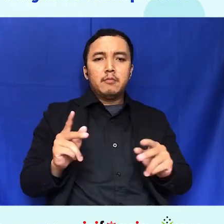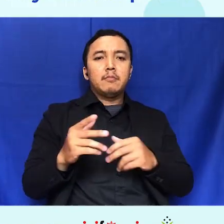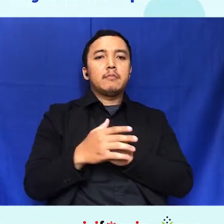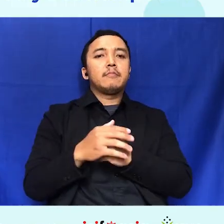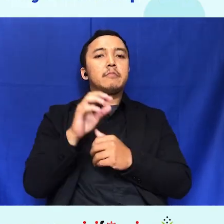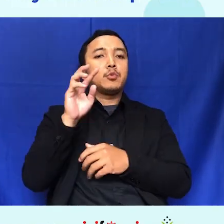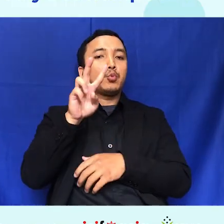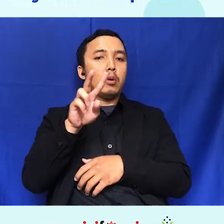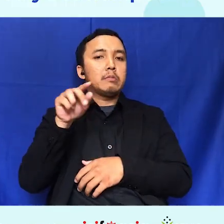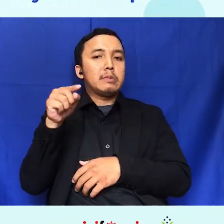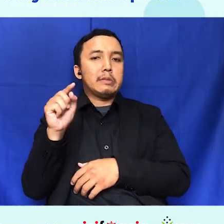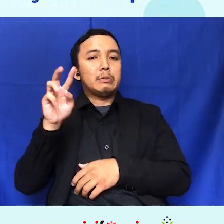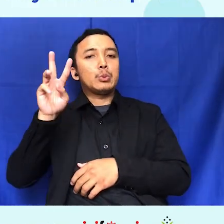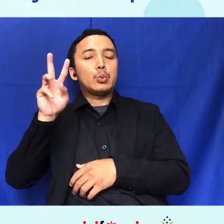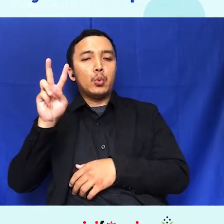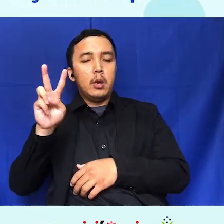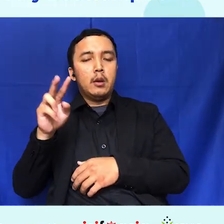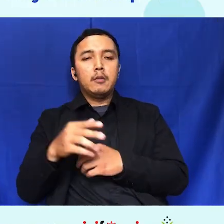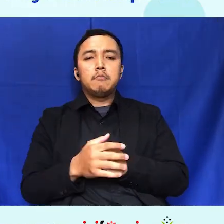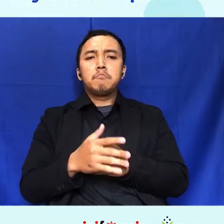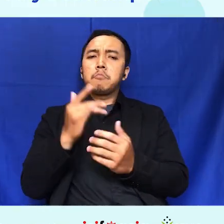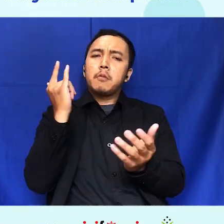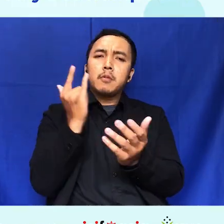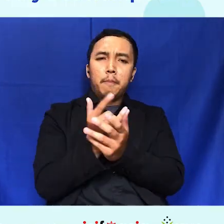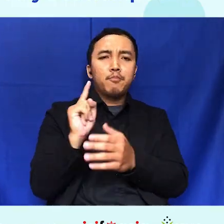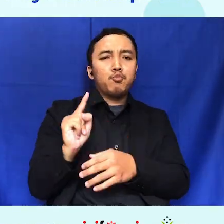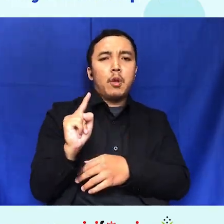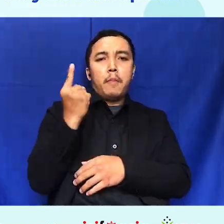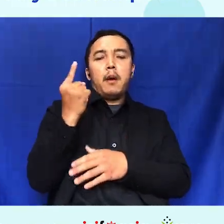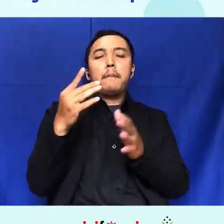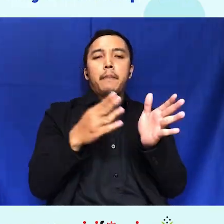2.2, dan menentukan prioritas permasalahan.